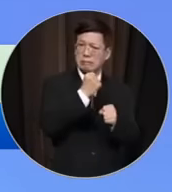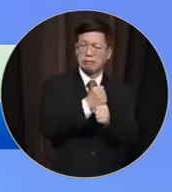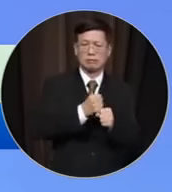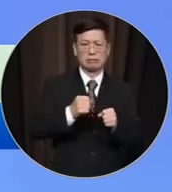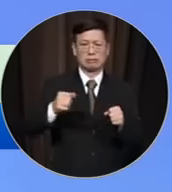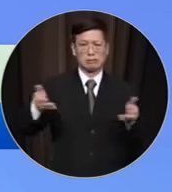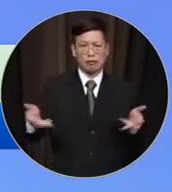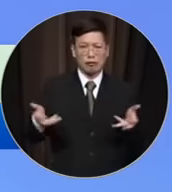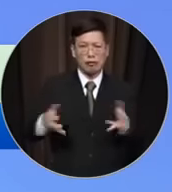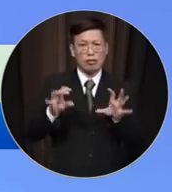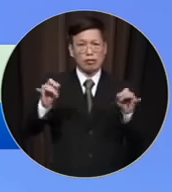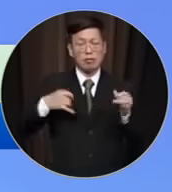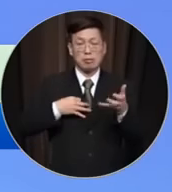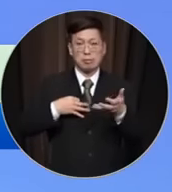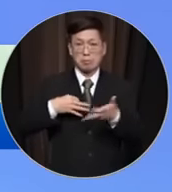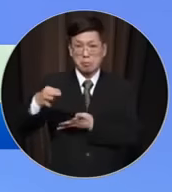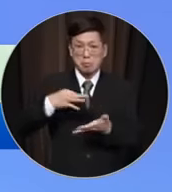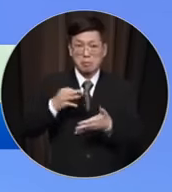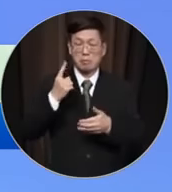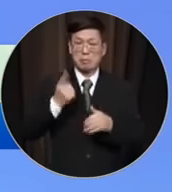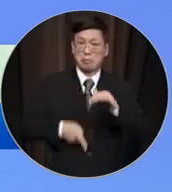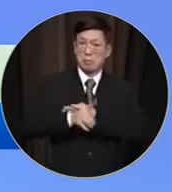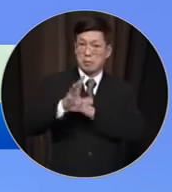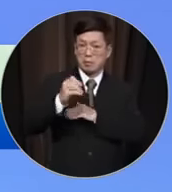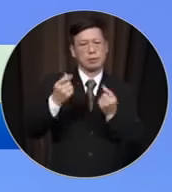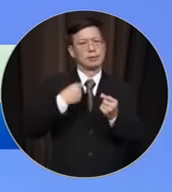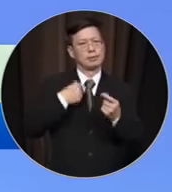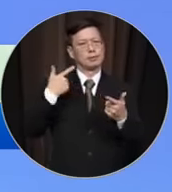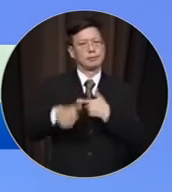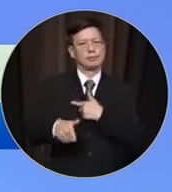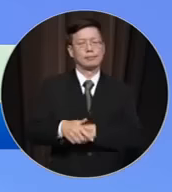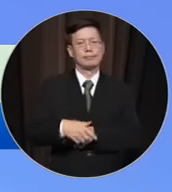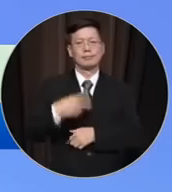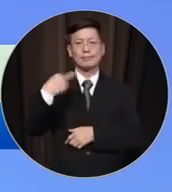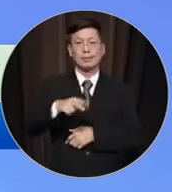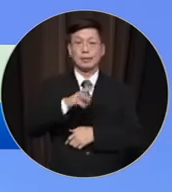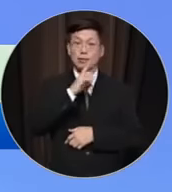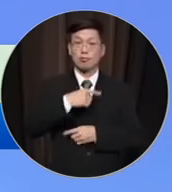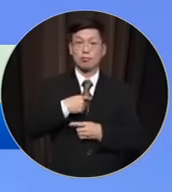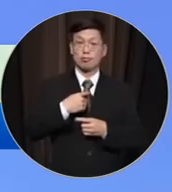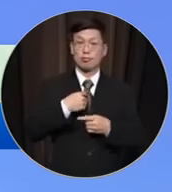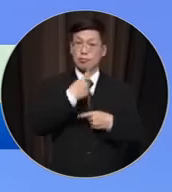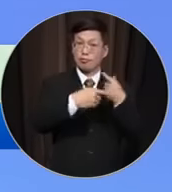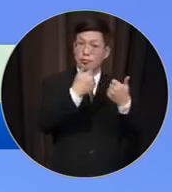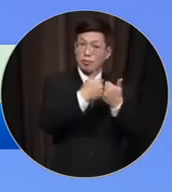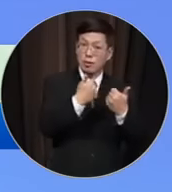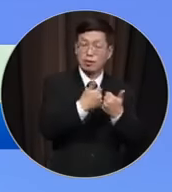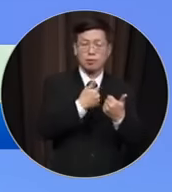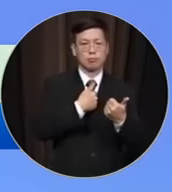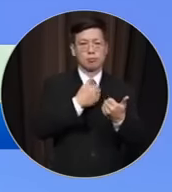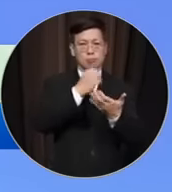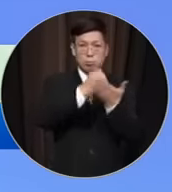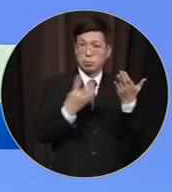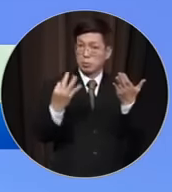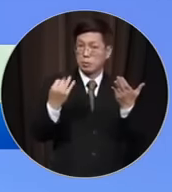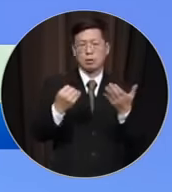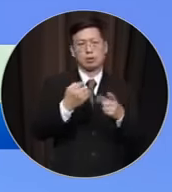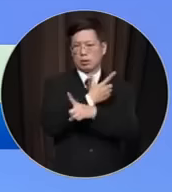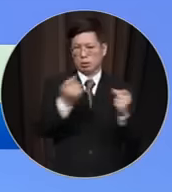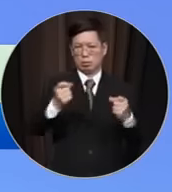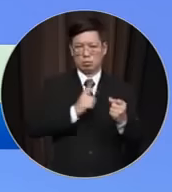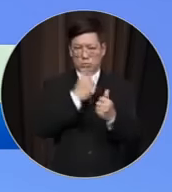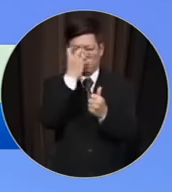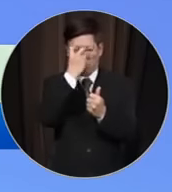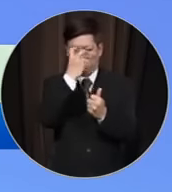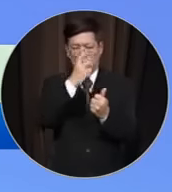卖土地，即便中间没有不法，也都是不恰当的。而出席率当然应该要列入立法委员是否适任的